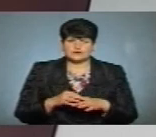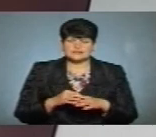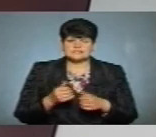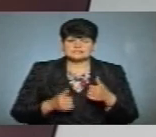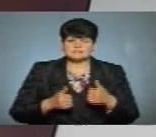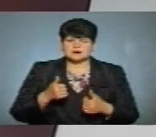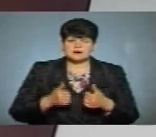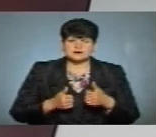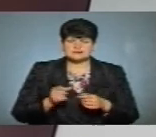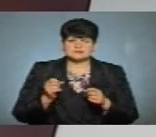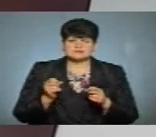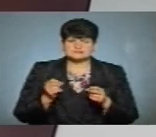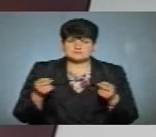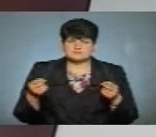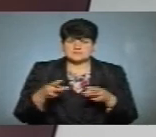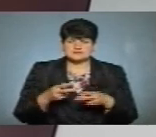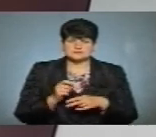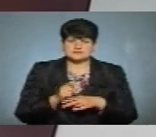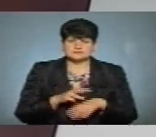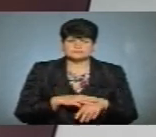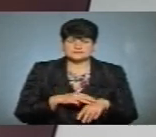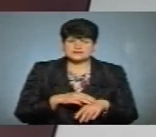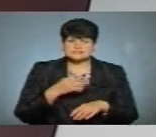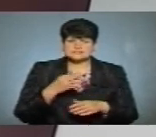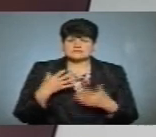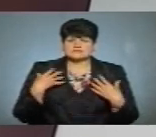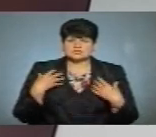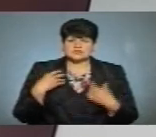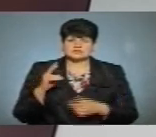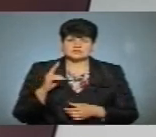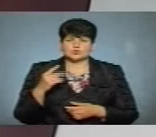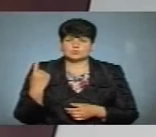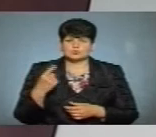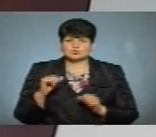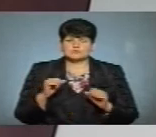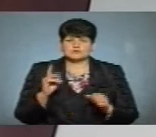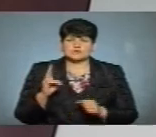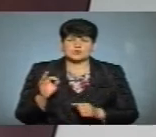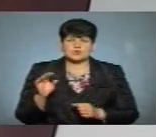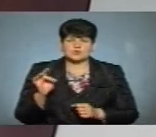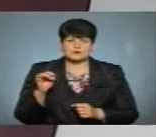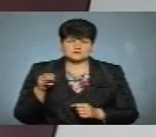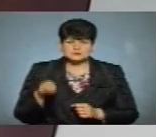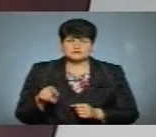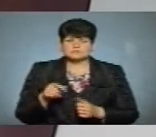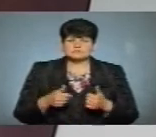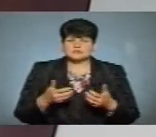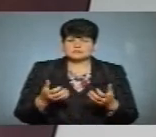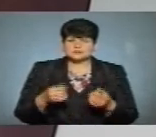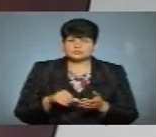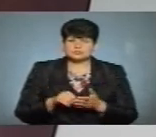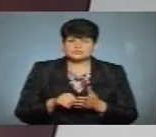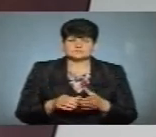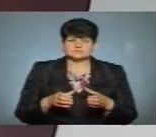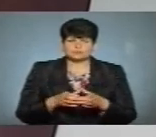змагання серед спецпризначенців. Про це розповів начальник обласного управління КОРТ Дмитро Оболтян. За його словами, у змаганнях взяли участь співробітники